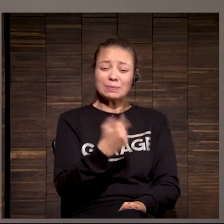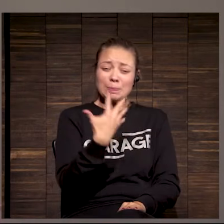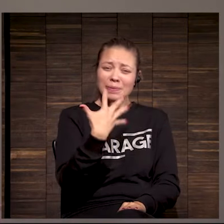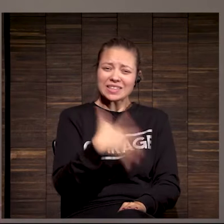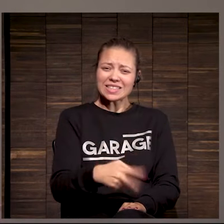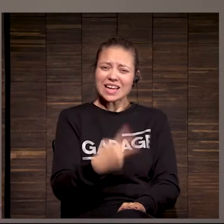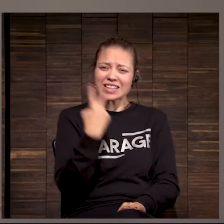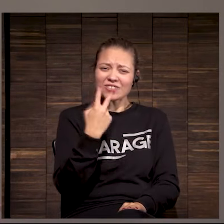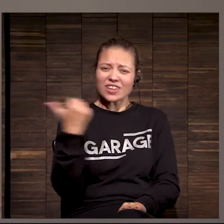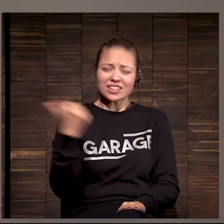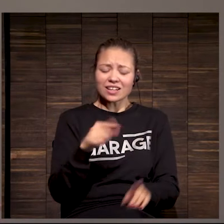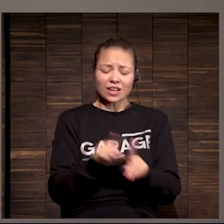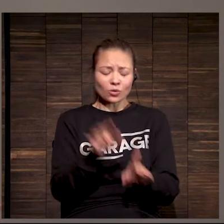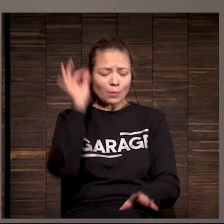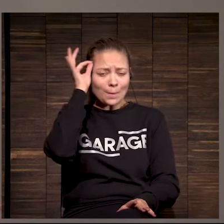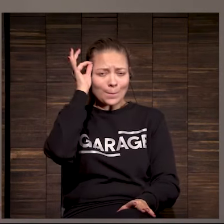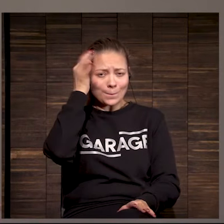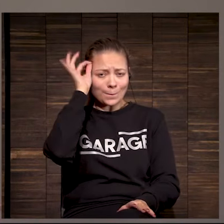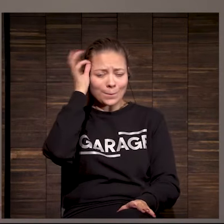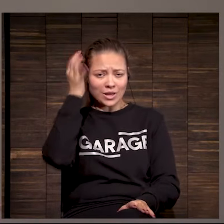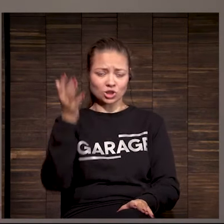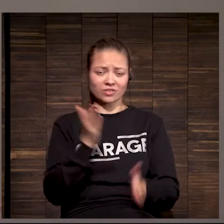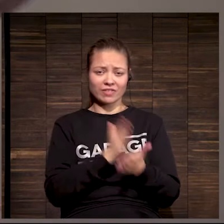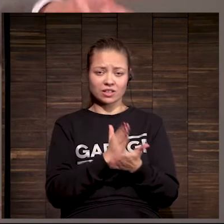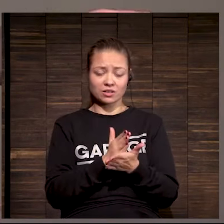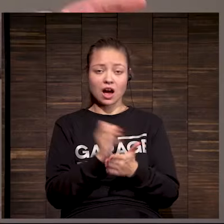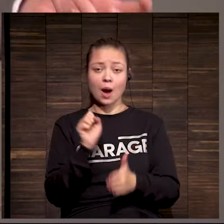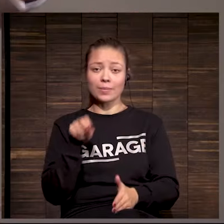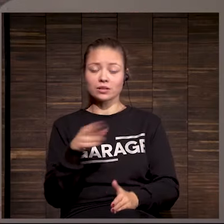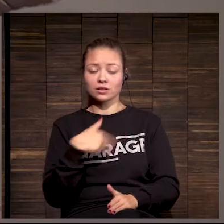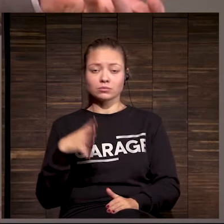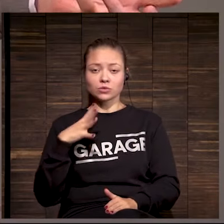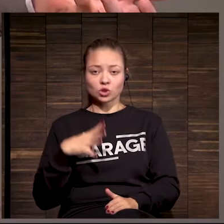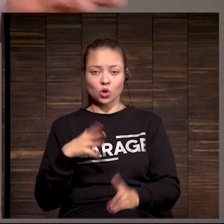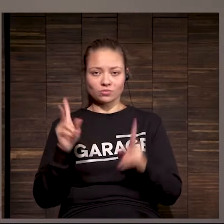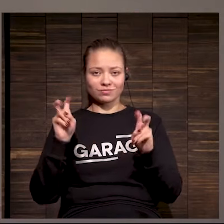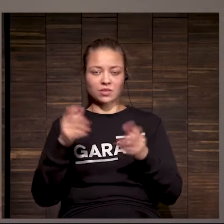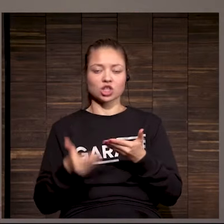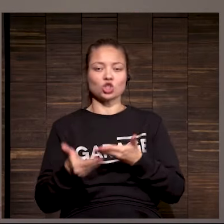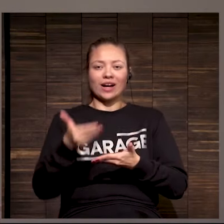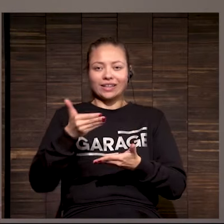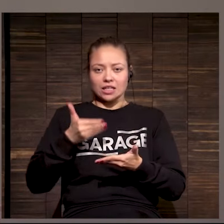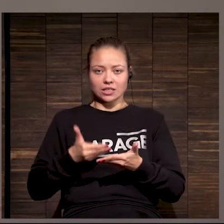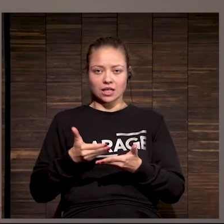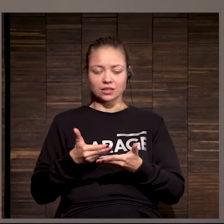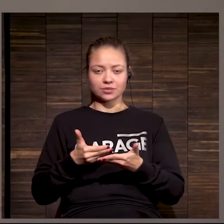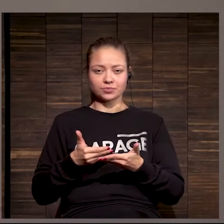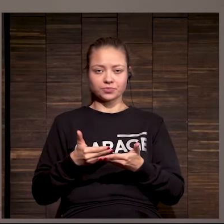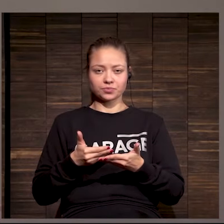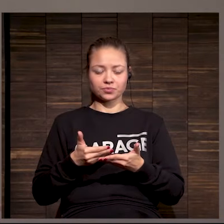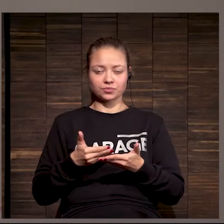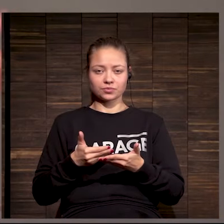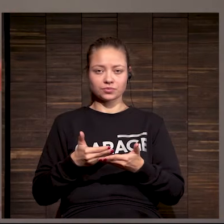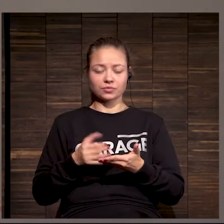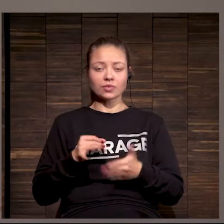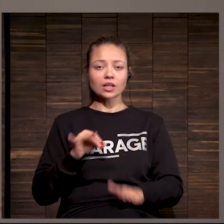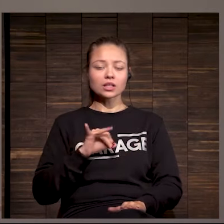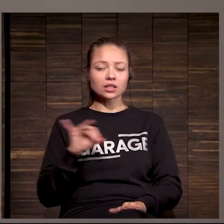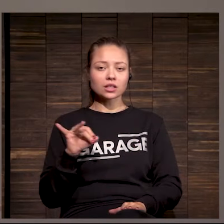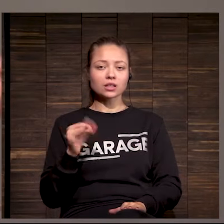недели такого бешеного ритма в апреля нам пришлось сделать шаг назад и мы